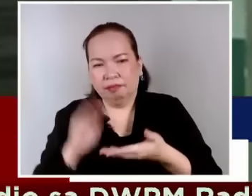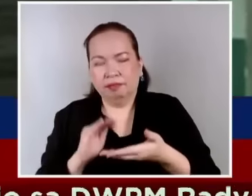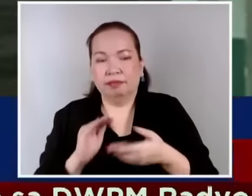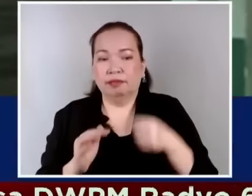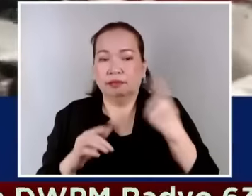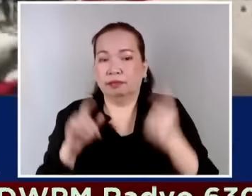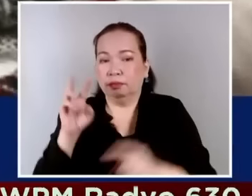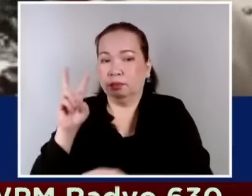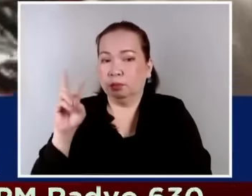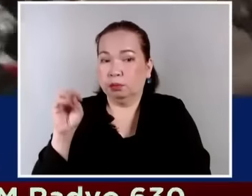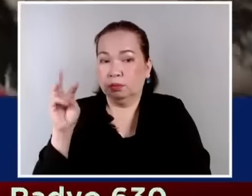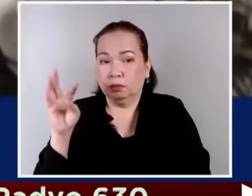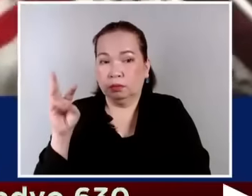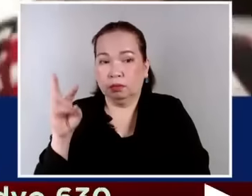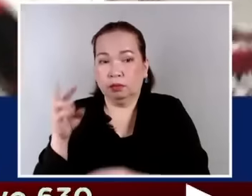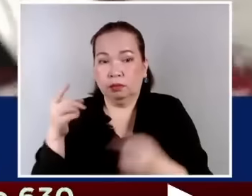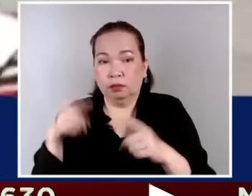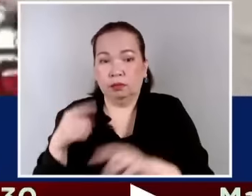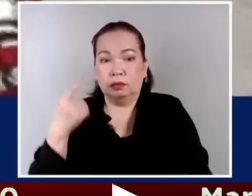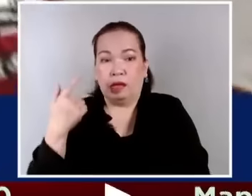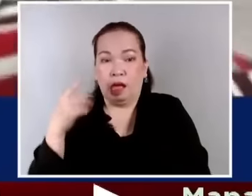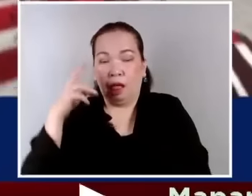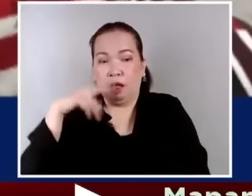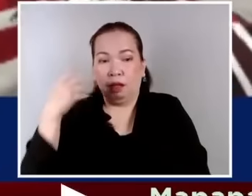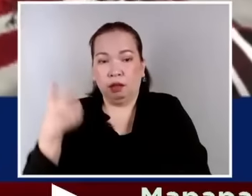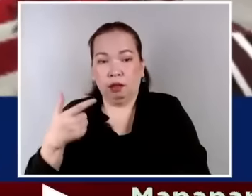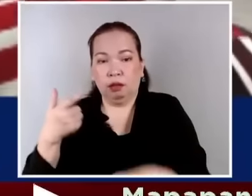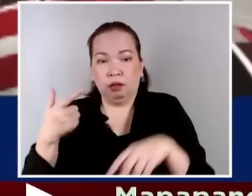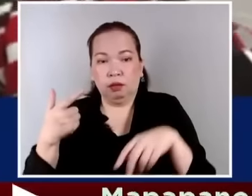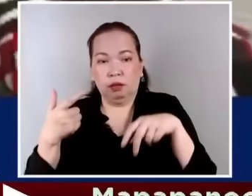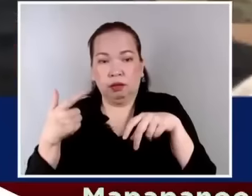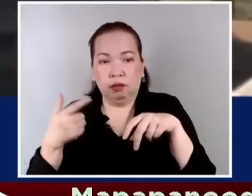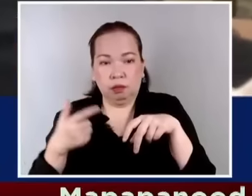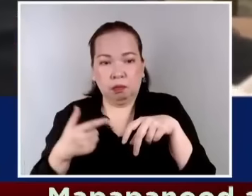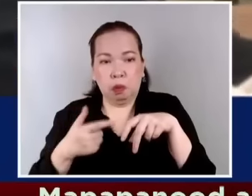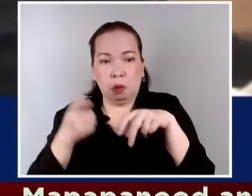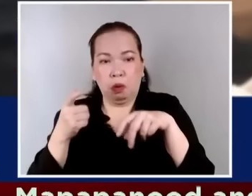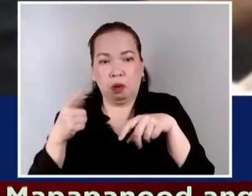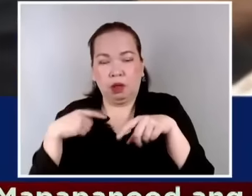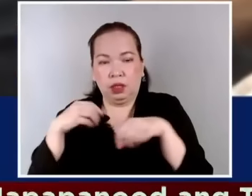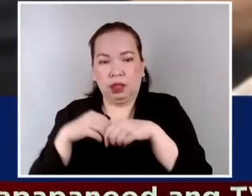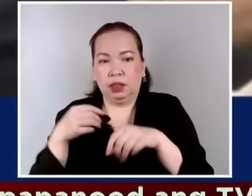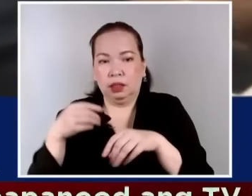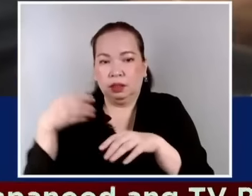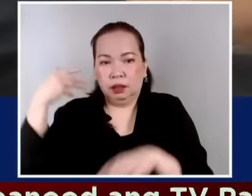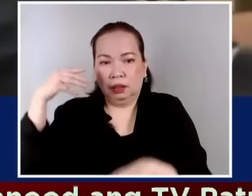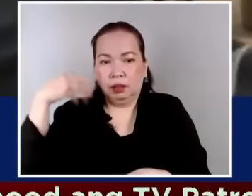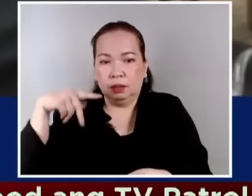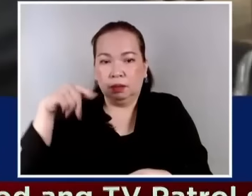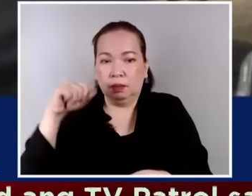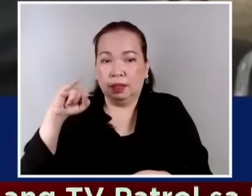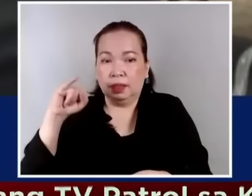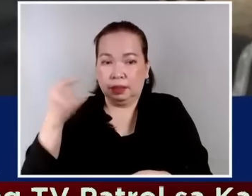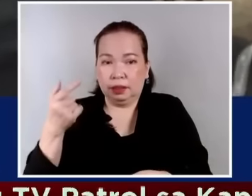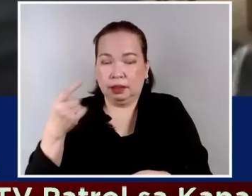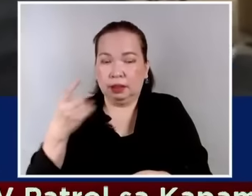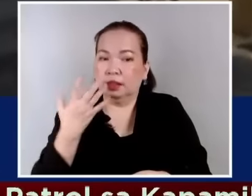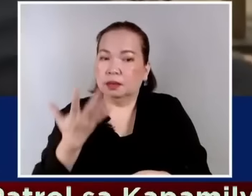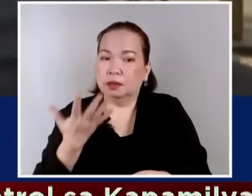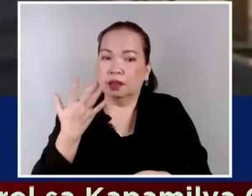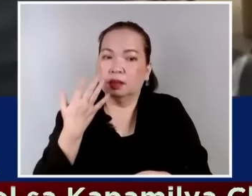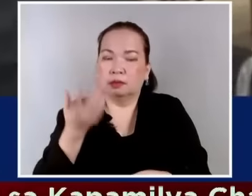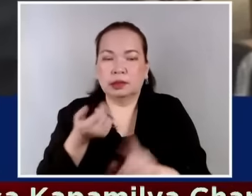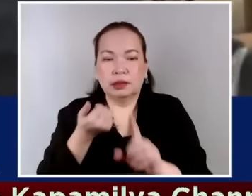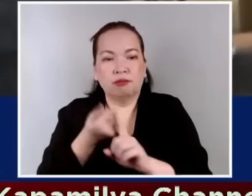publiko ang balitang nabaril ang aktor ng Riding in Tandem sa Pasig City. Isa sa nakikitang motibo, ang pagkakasangkot